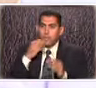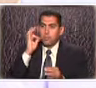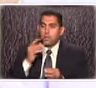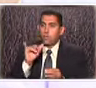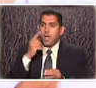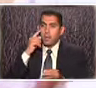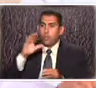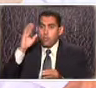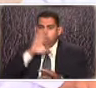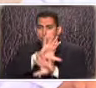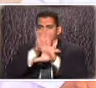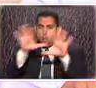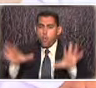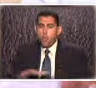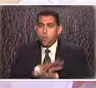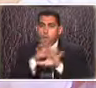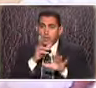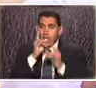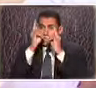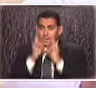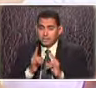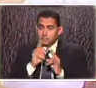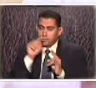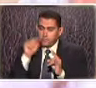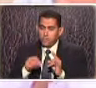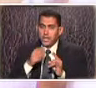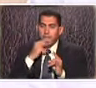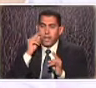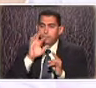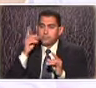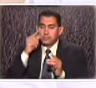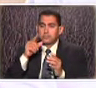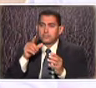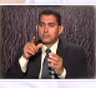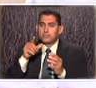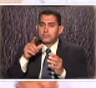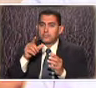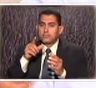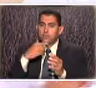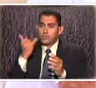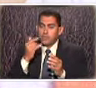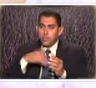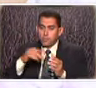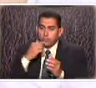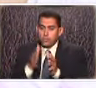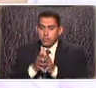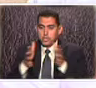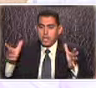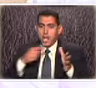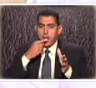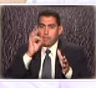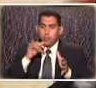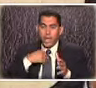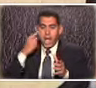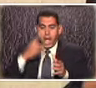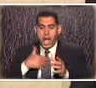اينما اريد باي وسيله اصل اليه ما هي حدود منظومتي الاخلاقيه في الوصول اليها تضييق تتسع بحسب الحال